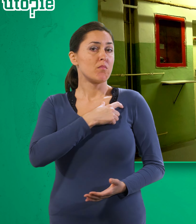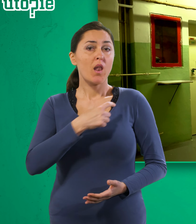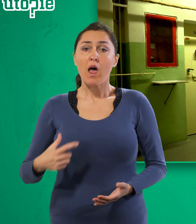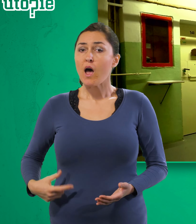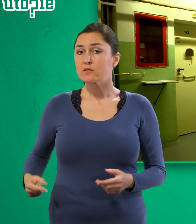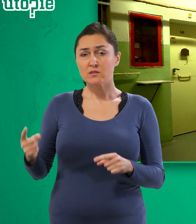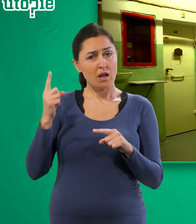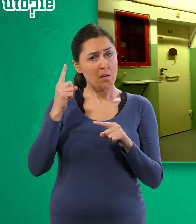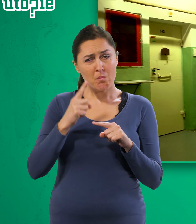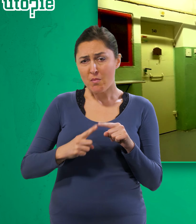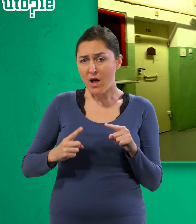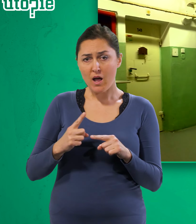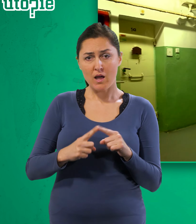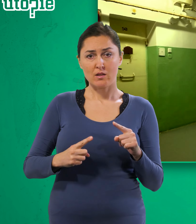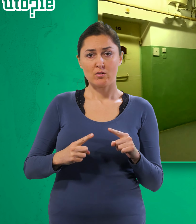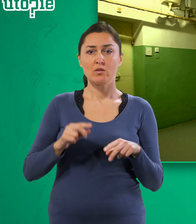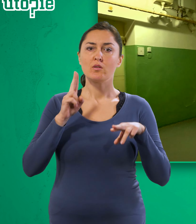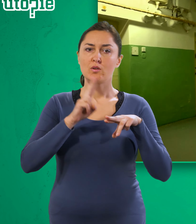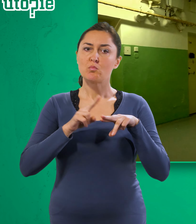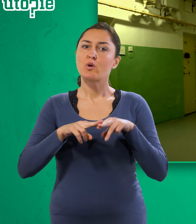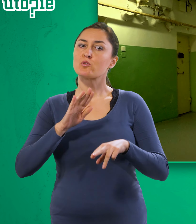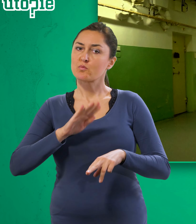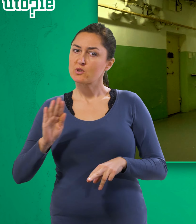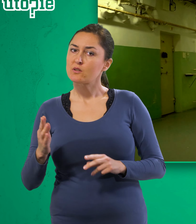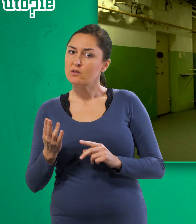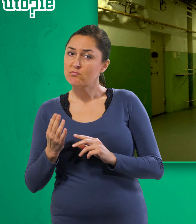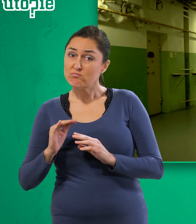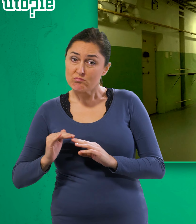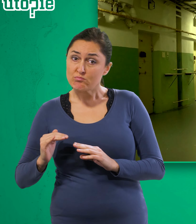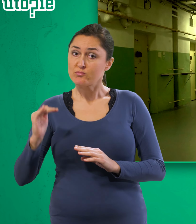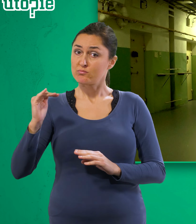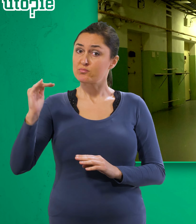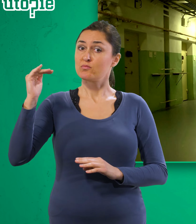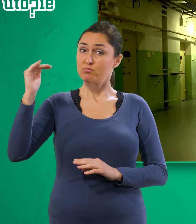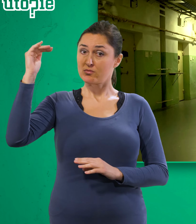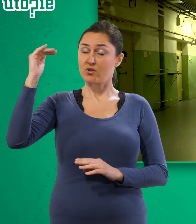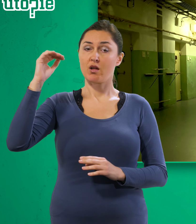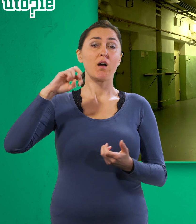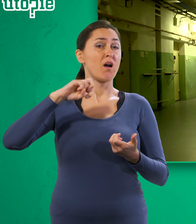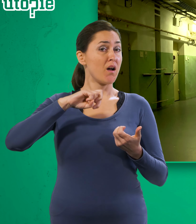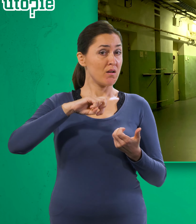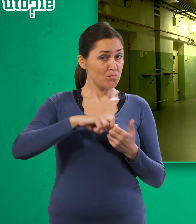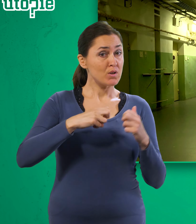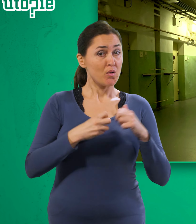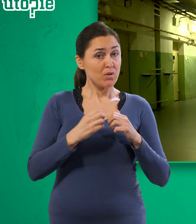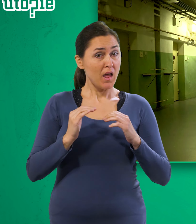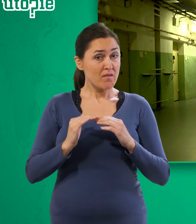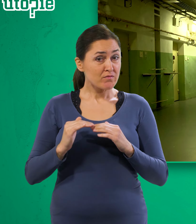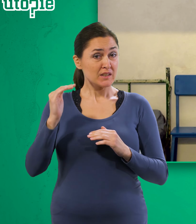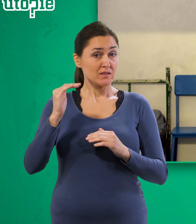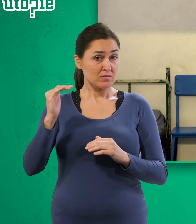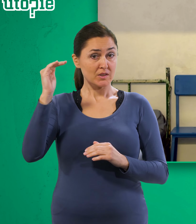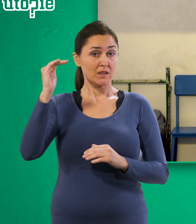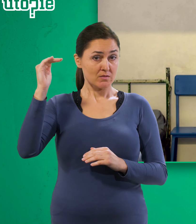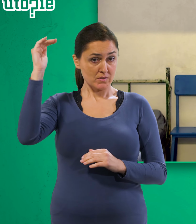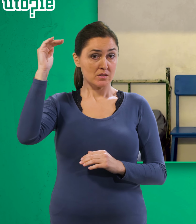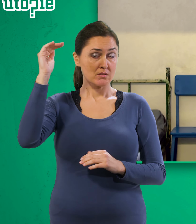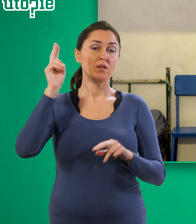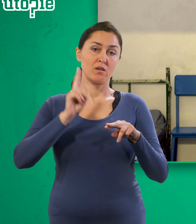říkal jeden žel už nežídící pan ředitel věznice, že právě nedostatek lásky dovedlo lidi na